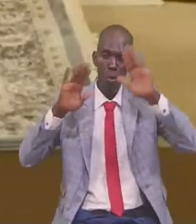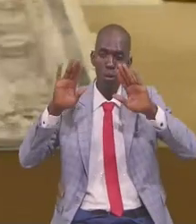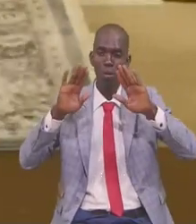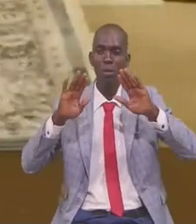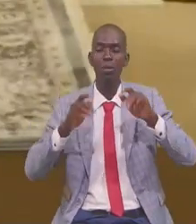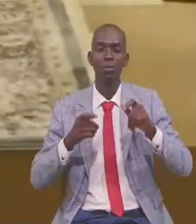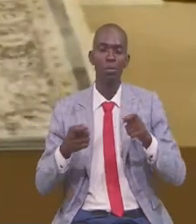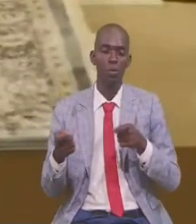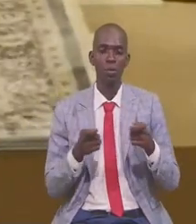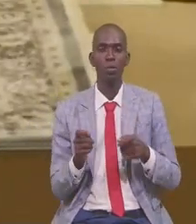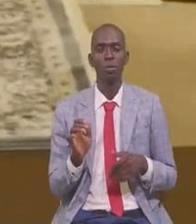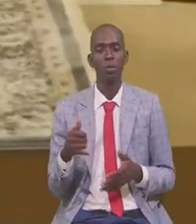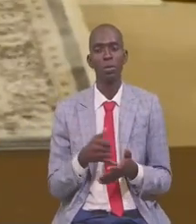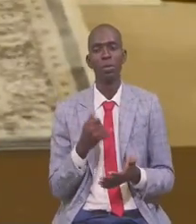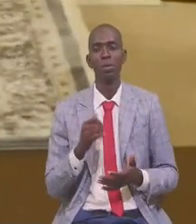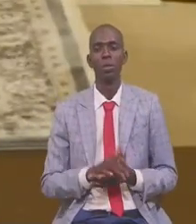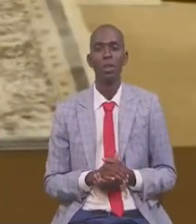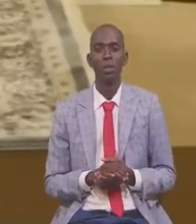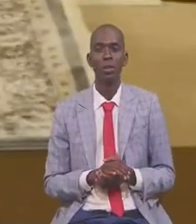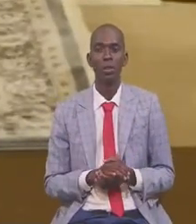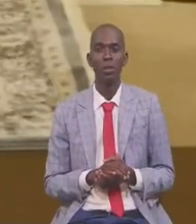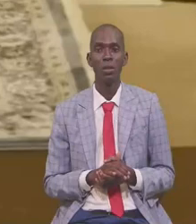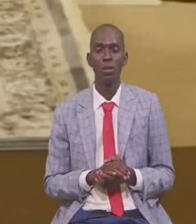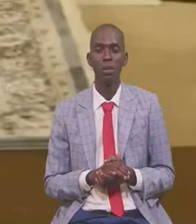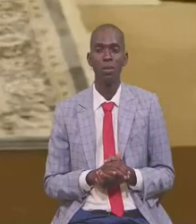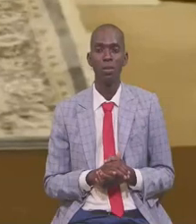d'anxiété domptent la langue.